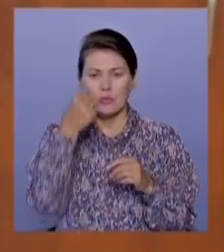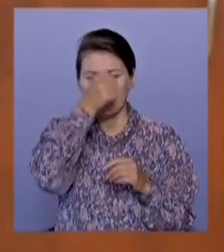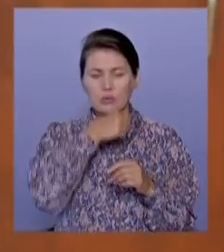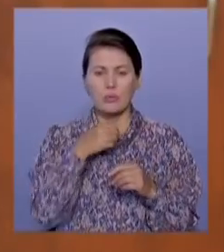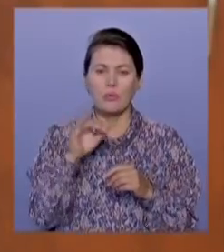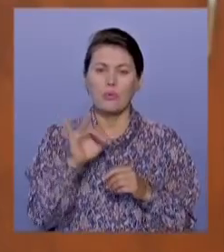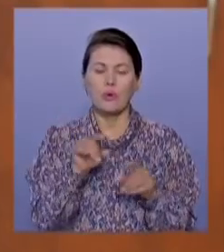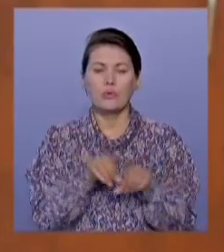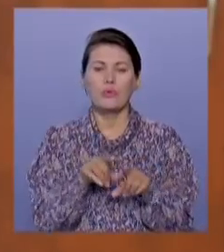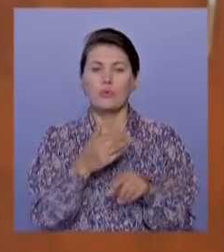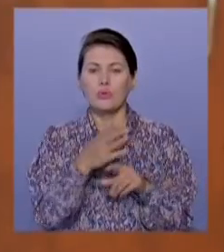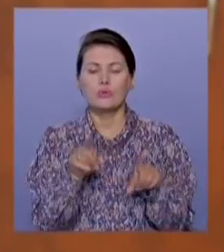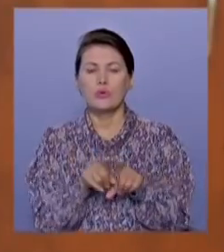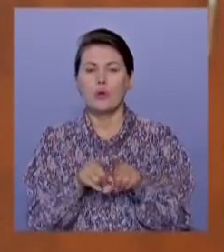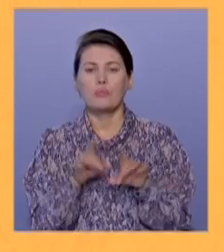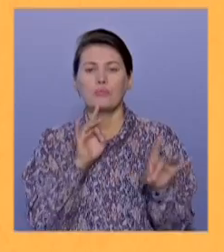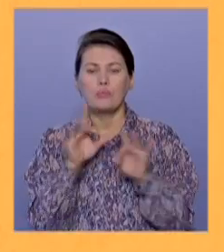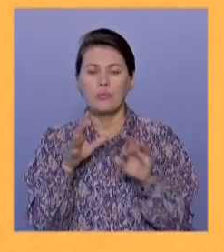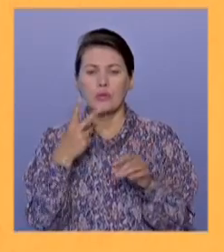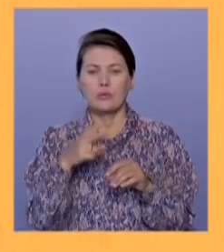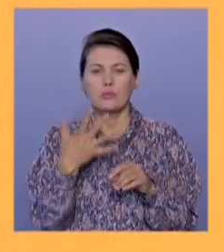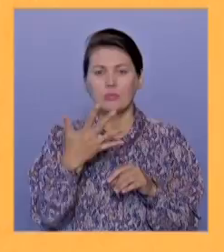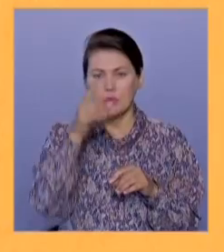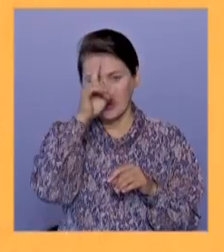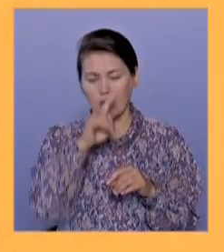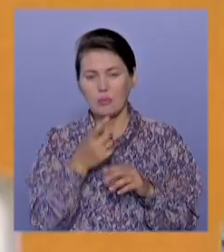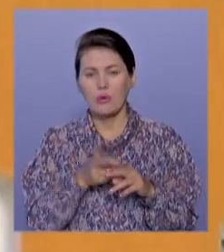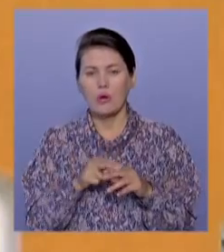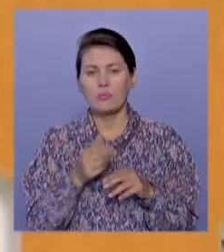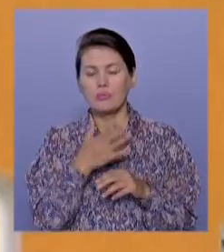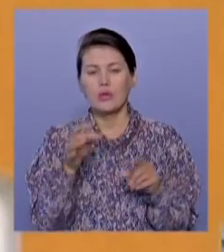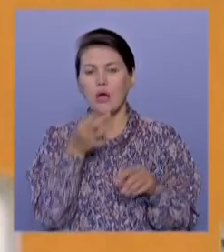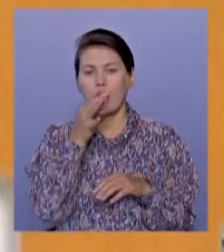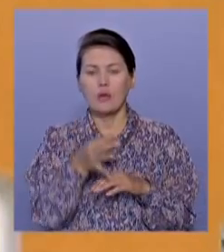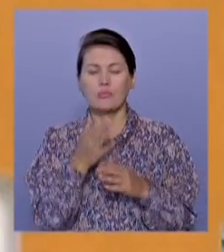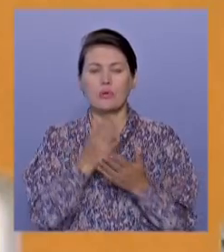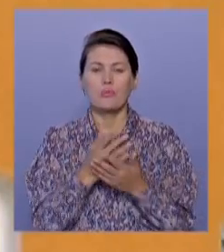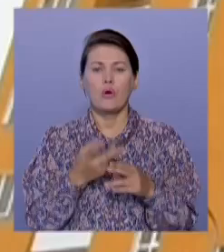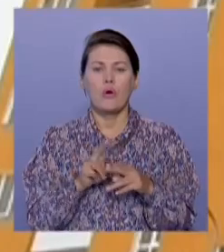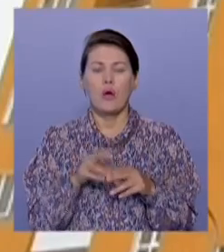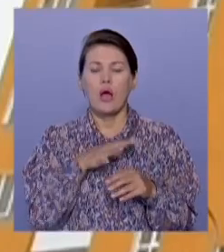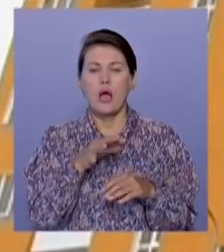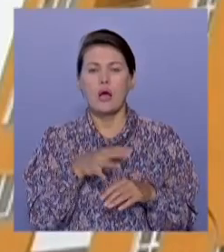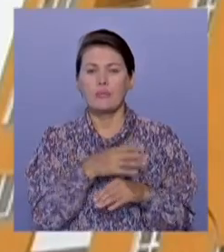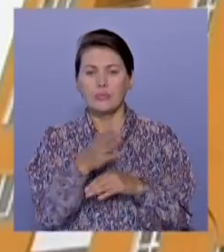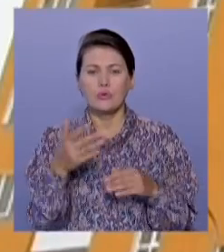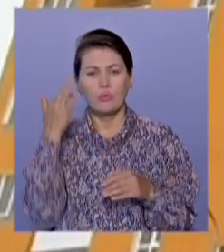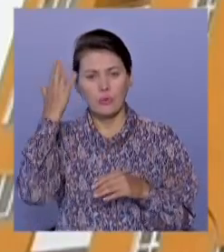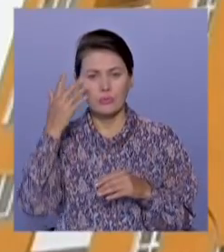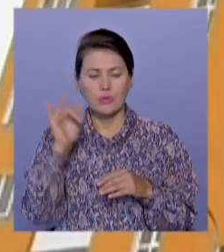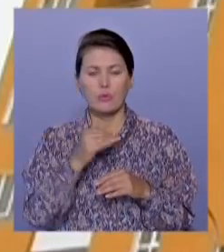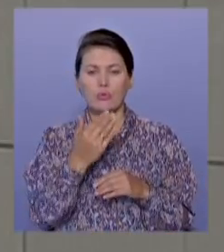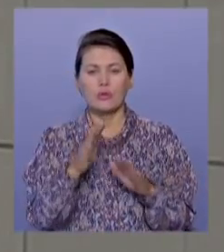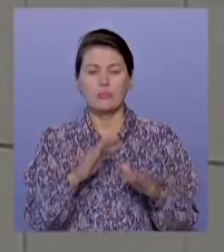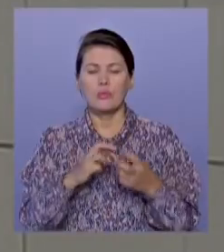болса, олардың жаңағы жарнамасында ол 25 ай. Сол үшін біздің айтып өтуге келіп жатқан біздің ойымыз, ол